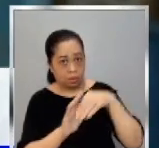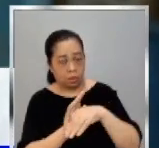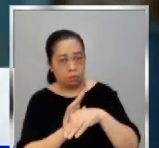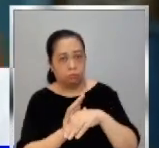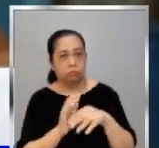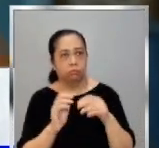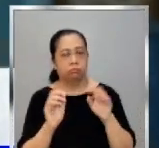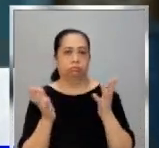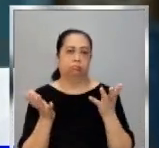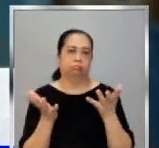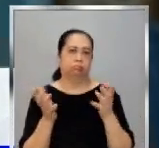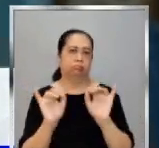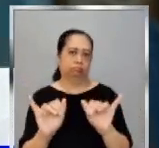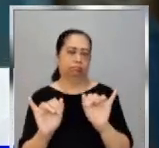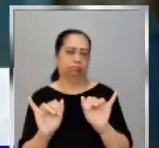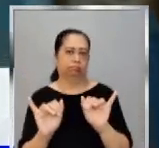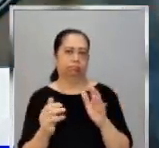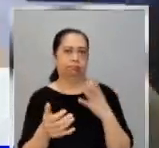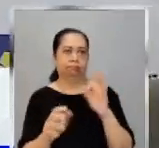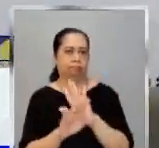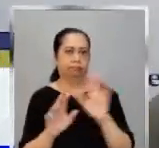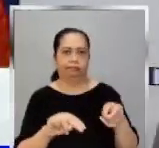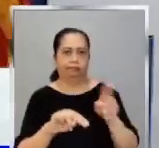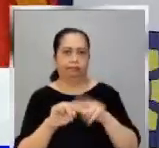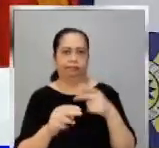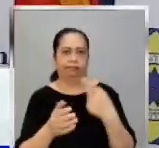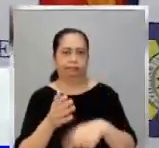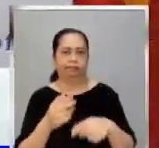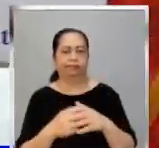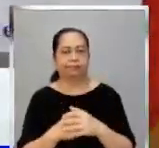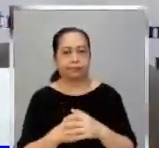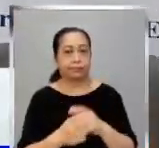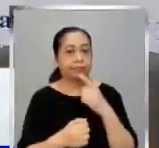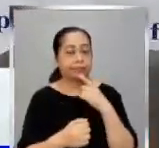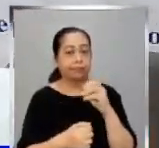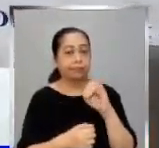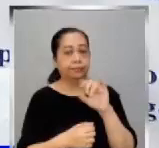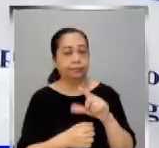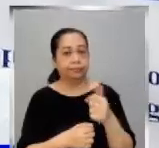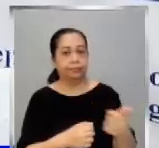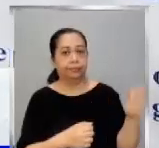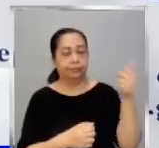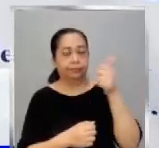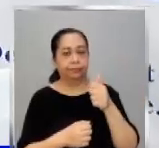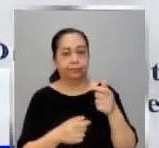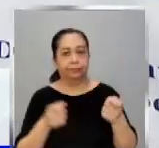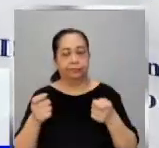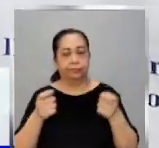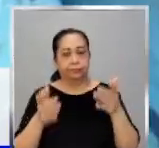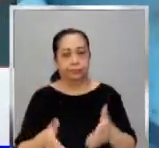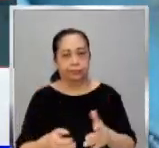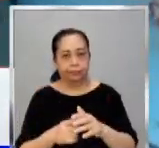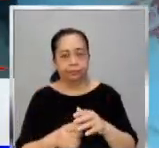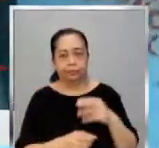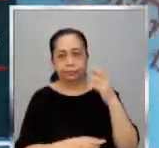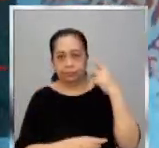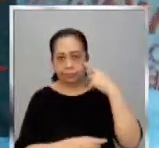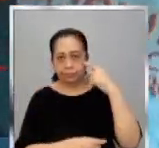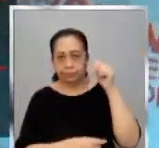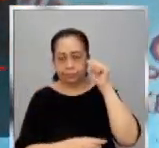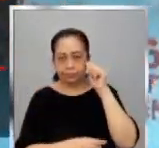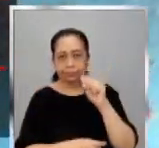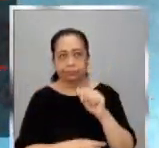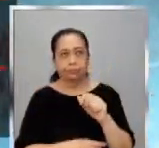ay tigil ko muna ho, hindi ko itataas. Ayon kay Oil Industry Management Bureau Director Rino Abad. Yung